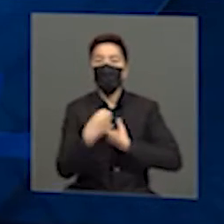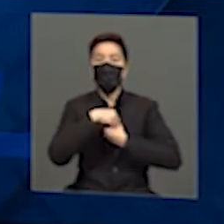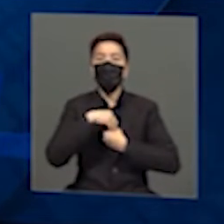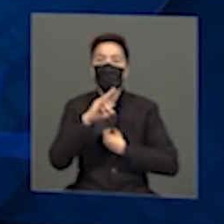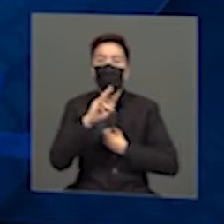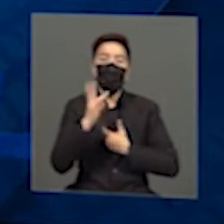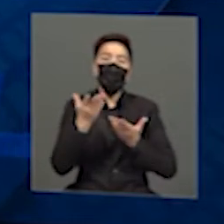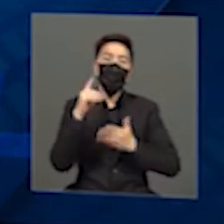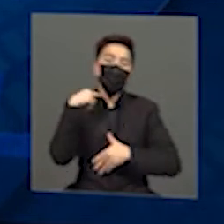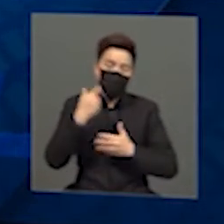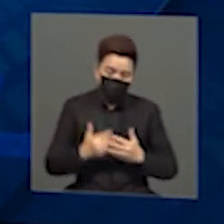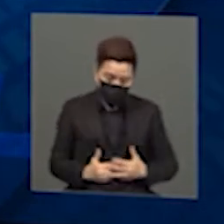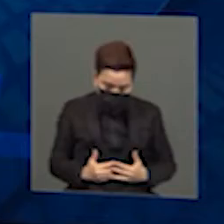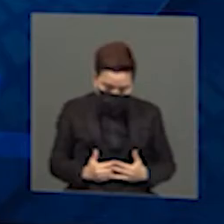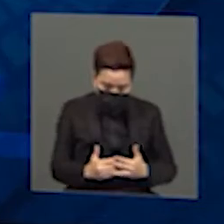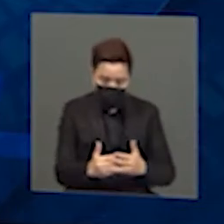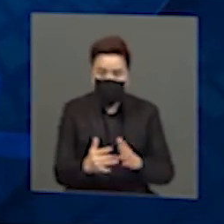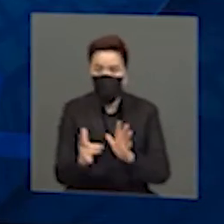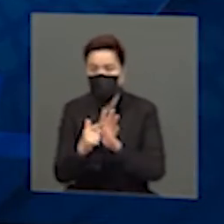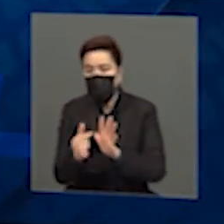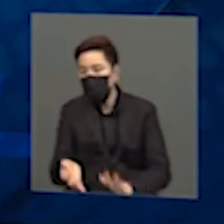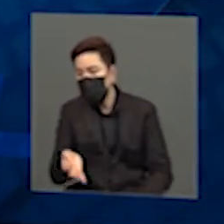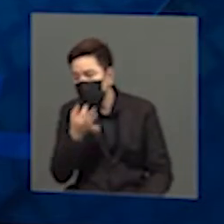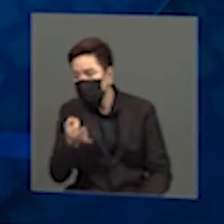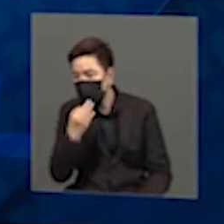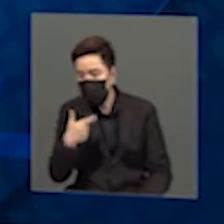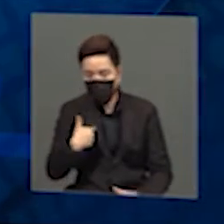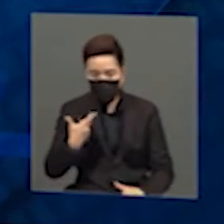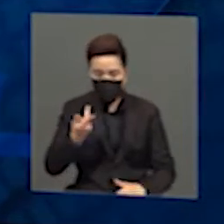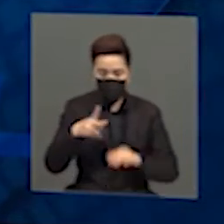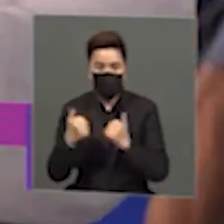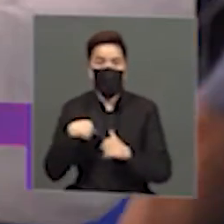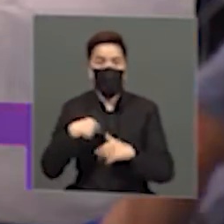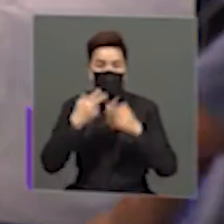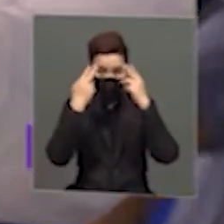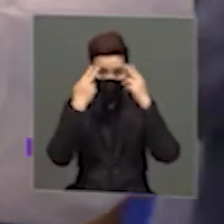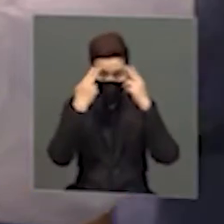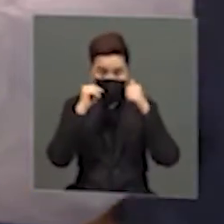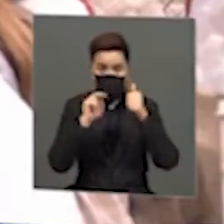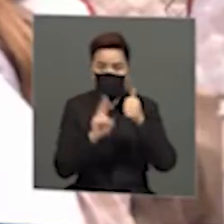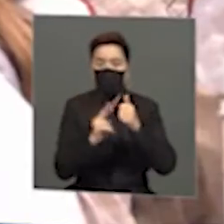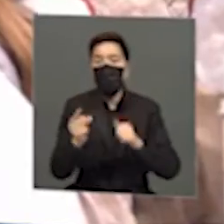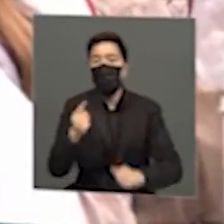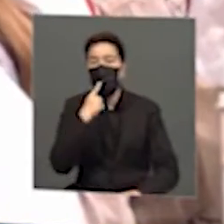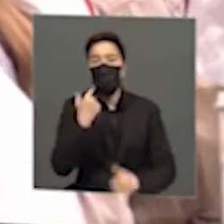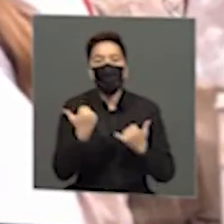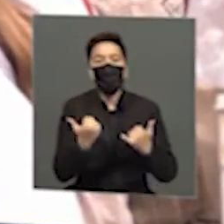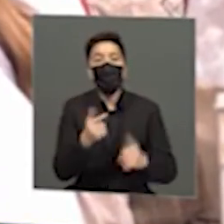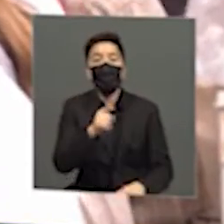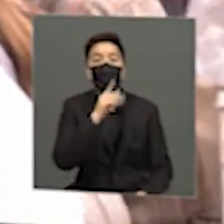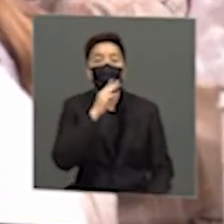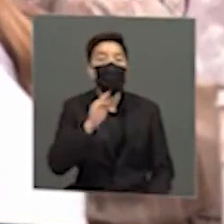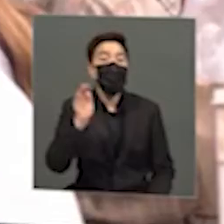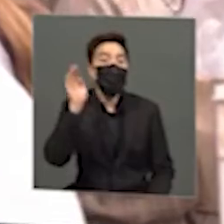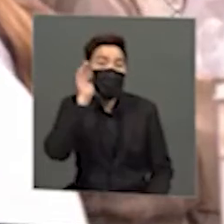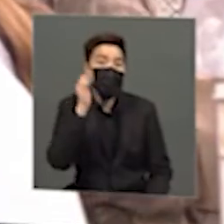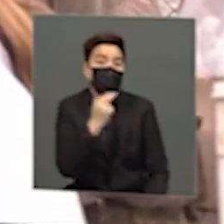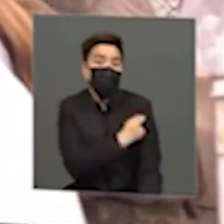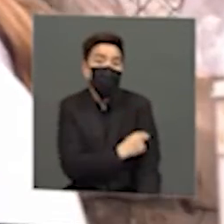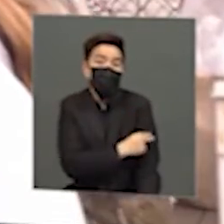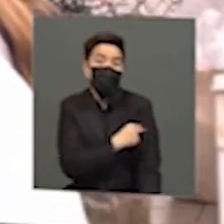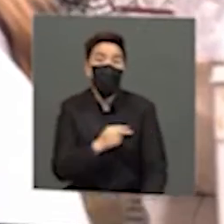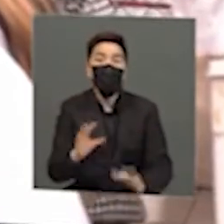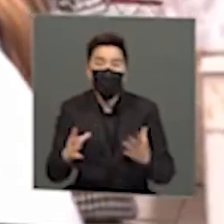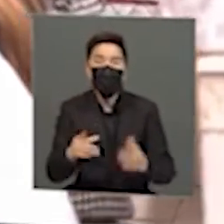อันนี้แหละครับเขาบอขอความร่วมมือครับว่าถ้าไม่มีอาการหรือมีเพียง